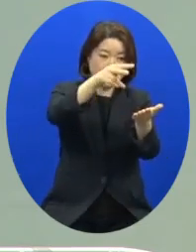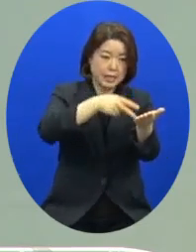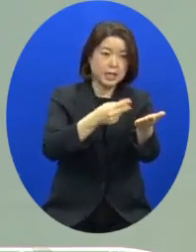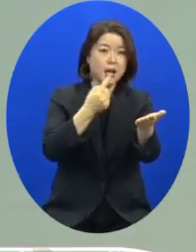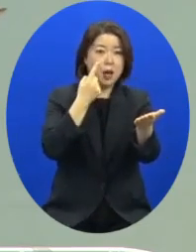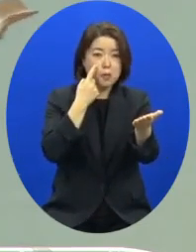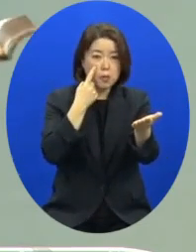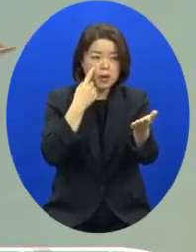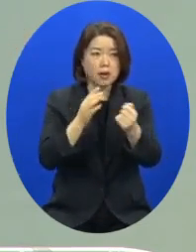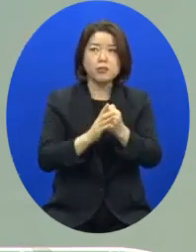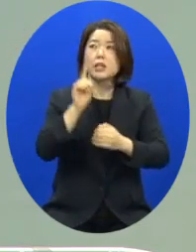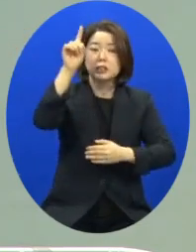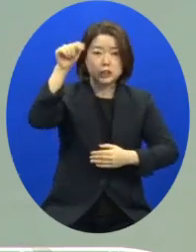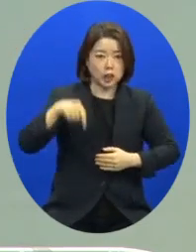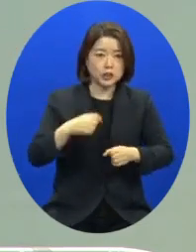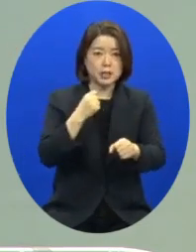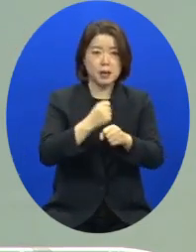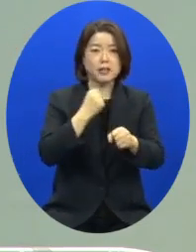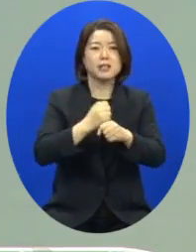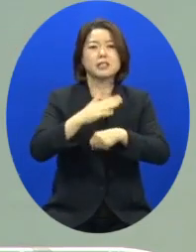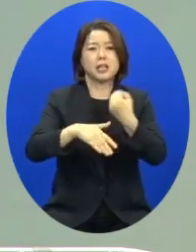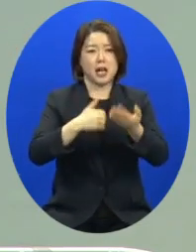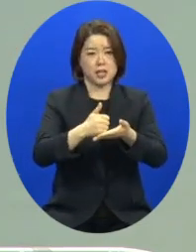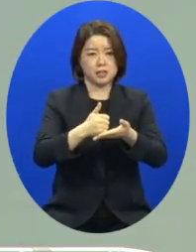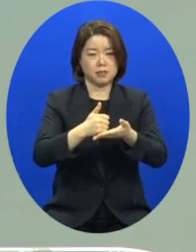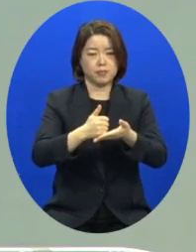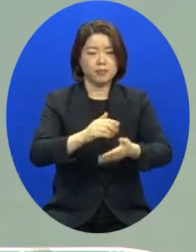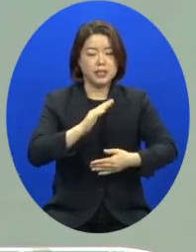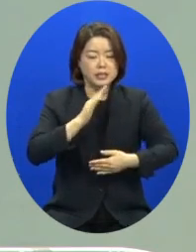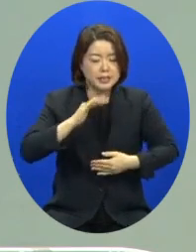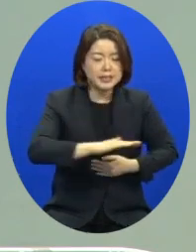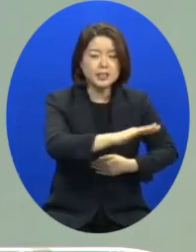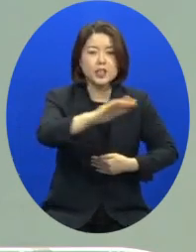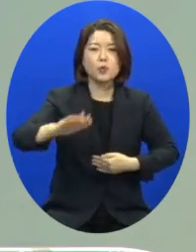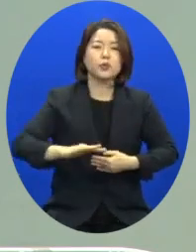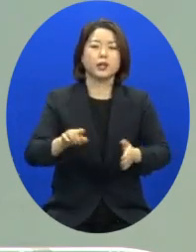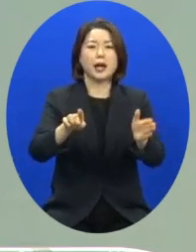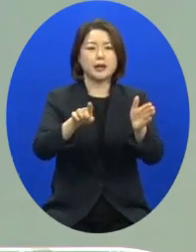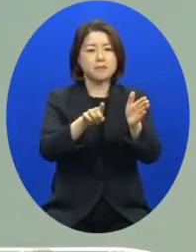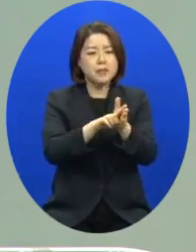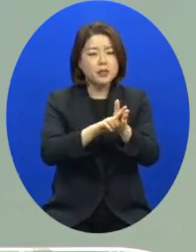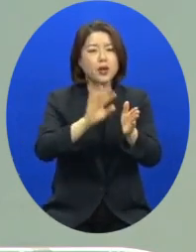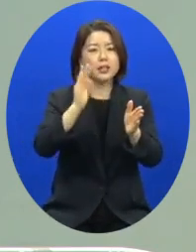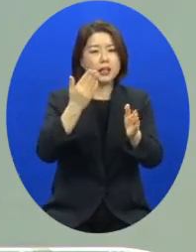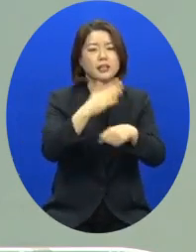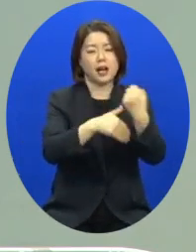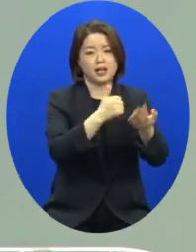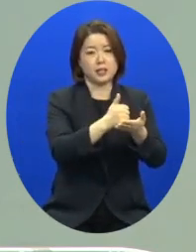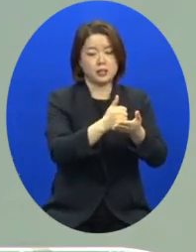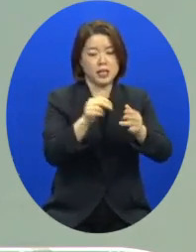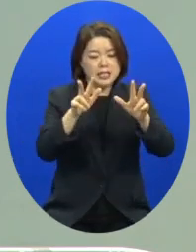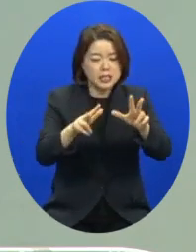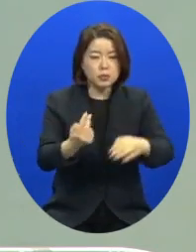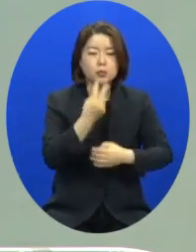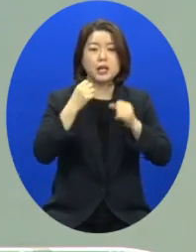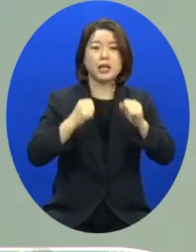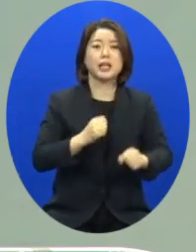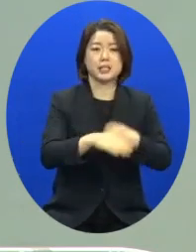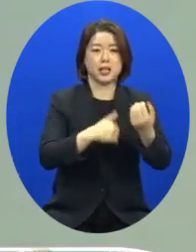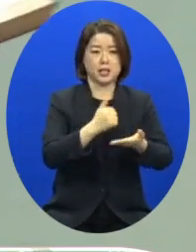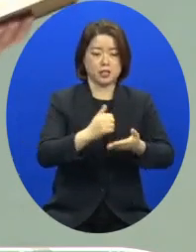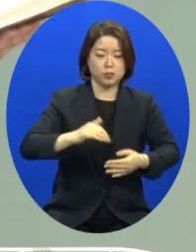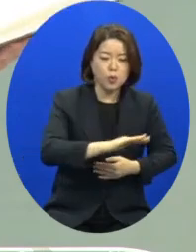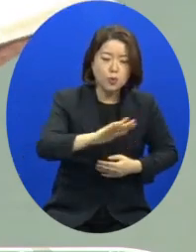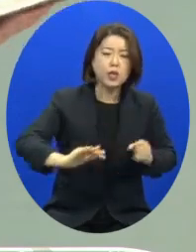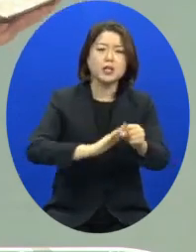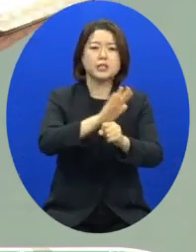시작하면 천지를 지으신 하나님, 진짜 우리가 믿을 대상이 되시는 하나님, 지금도 살아계신 하나님, 우리를